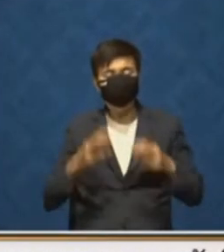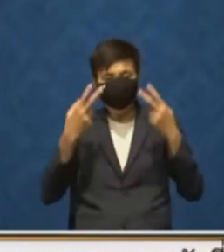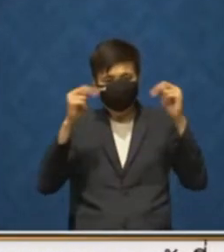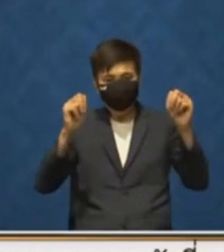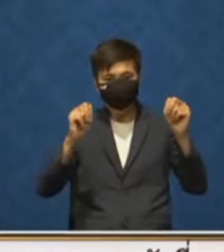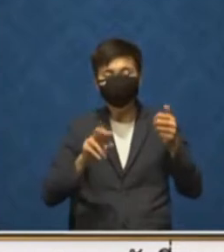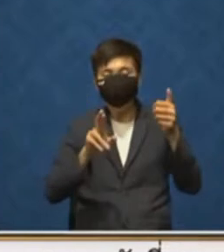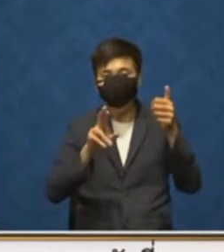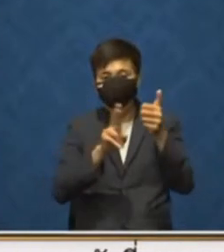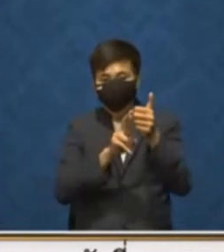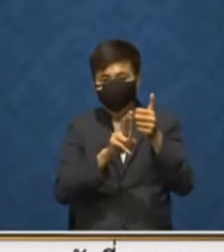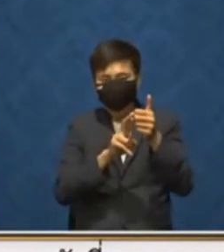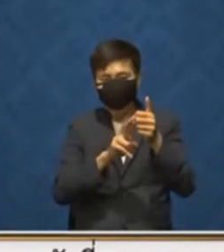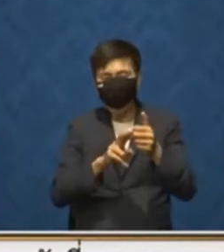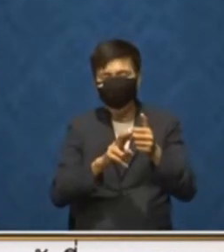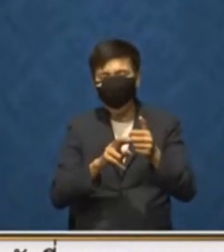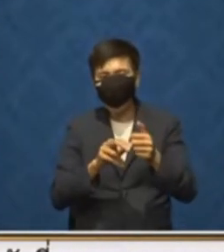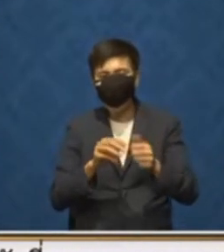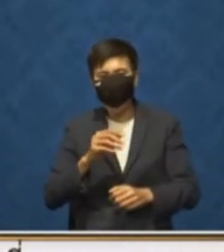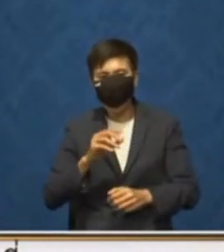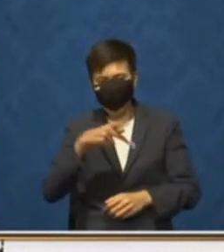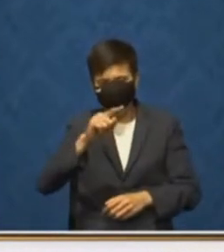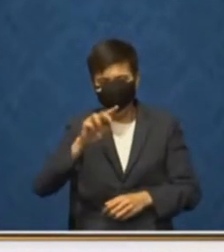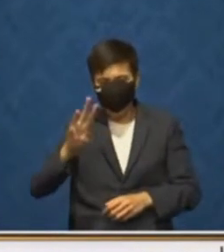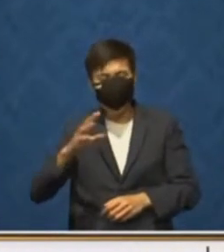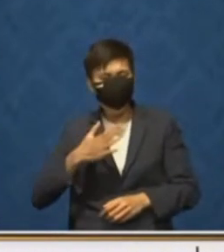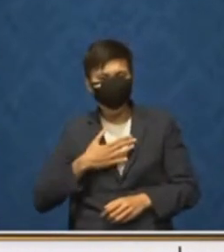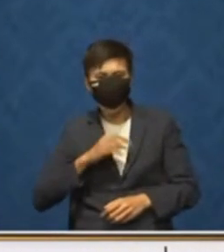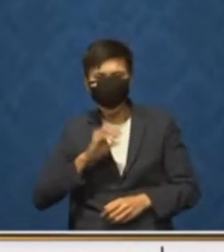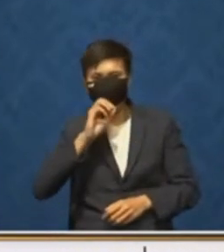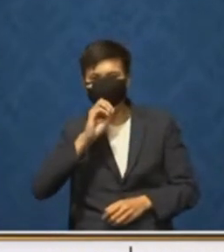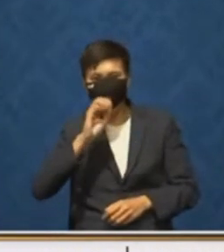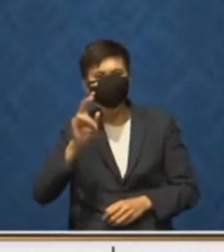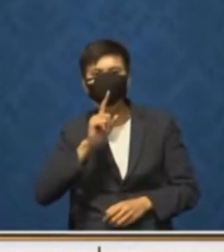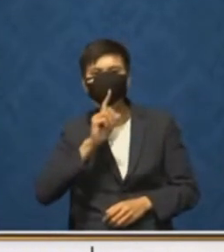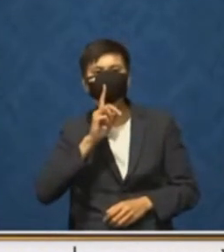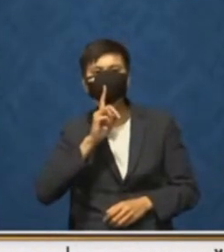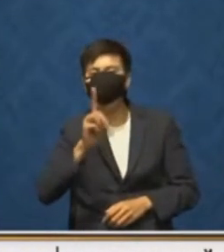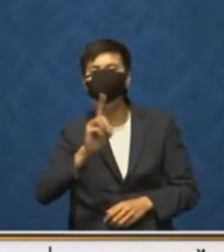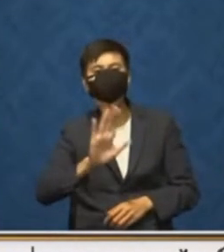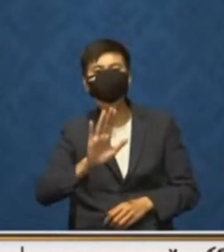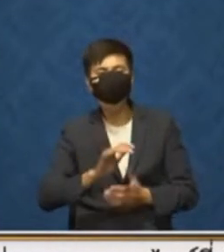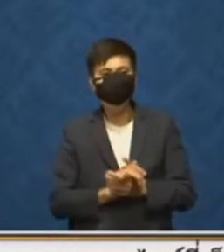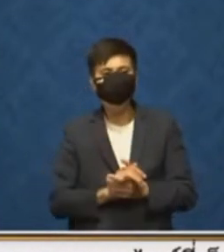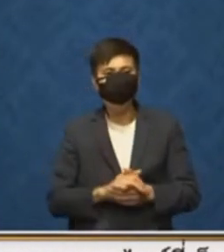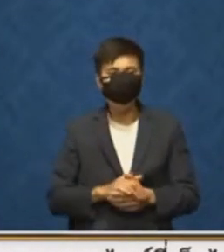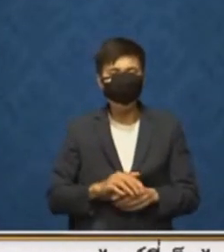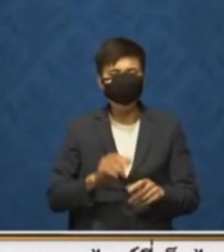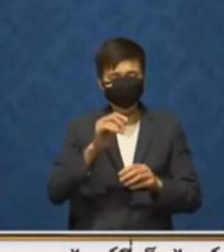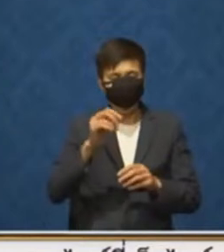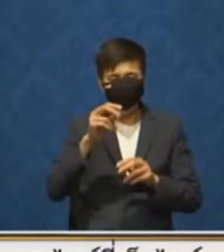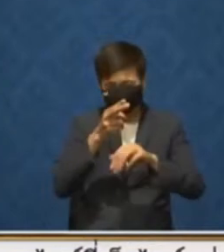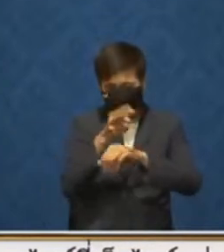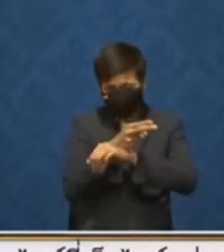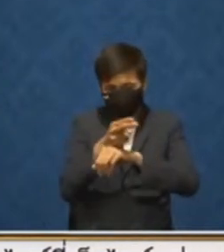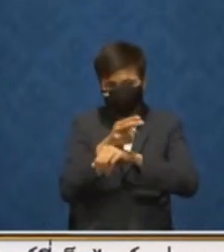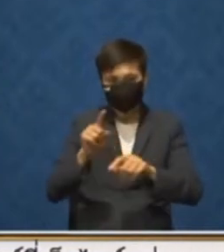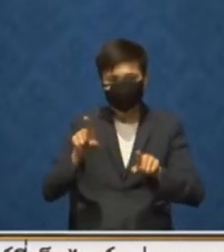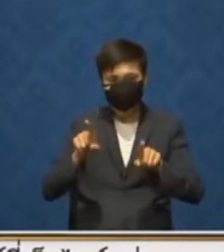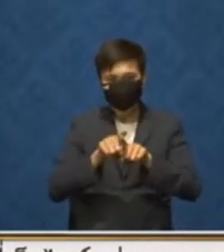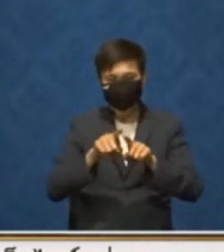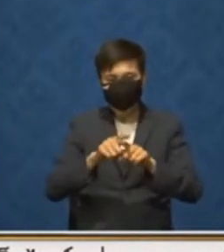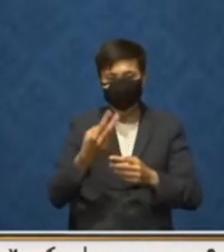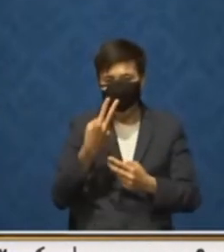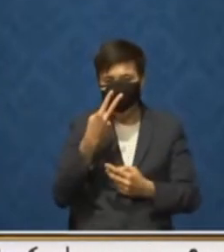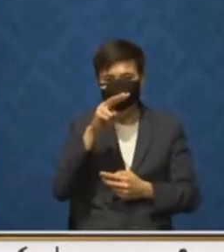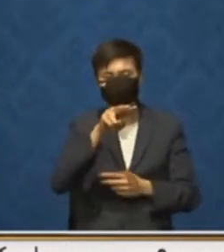น้ำไม่ได้ว่าท่านเลยนะครับท่านมาเปิด VDO Presentเหมือนแถลงนโยบายก็เป็นสิทธิ์ของท่านครับแต่เราอยากเห็นกระบวนการของรัฐบาลที่มี